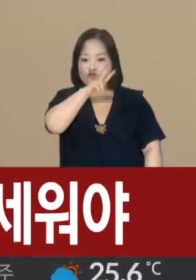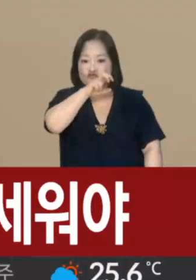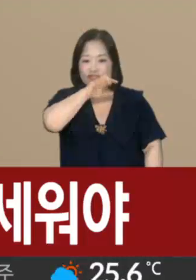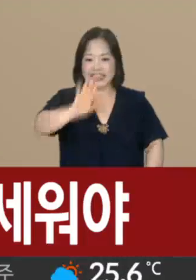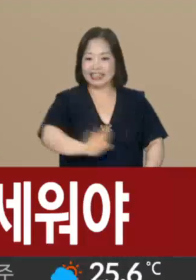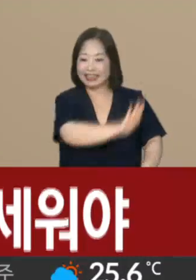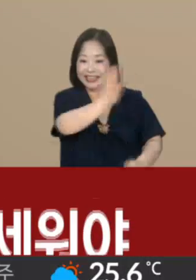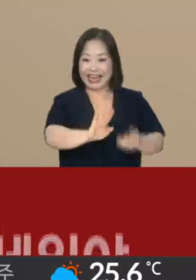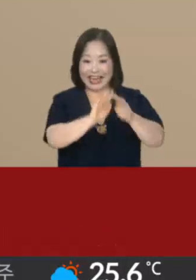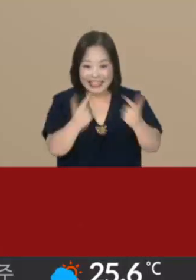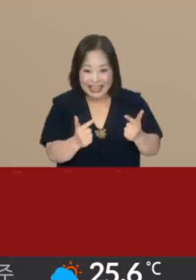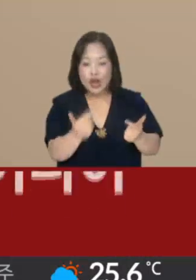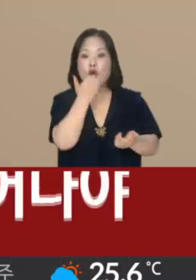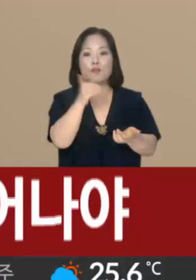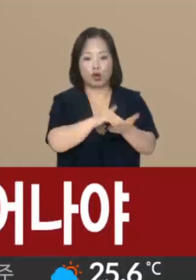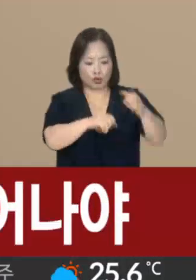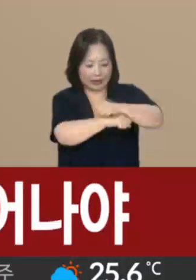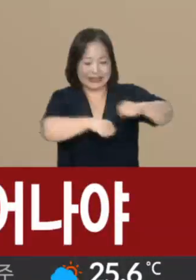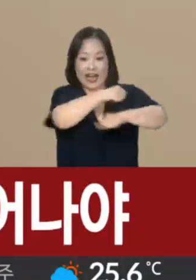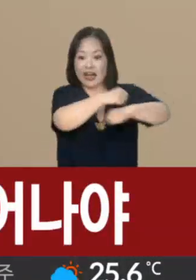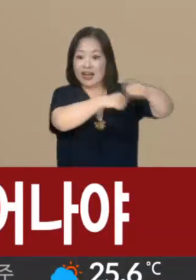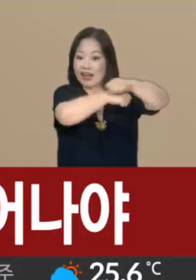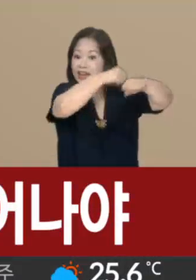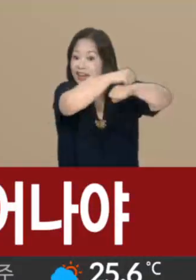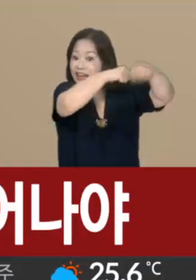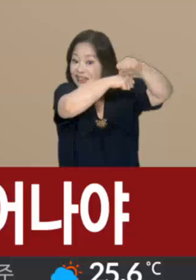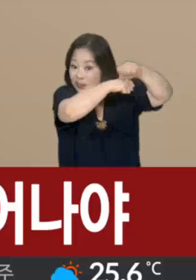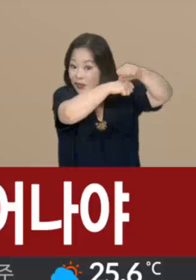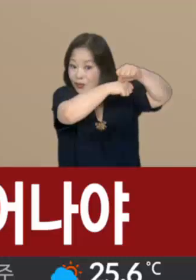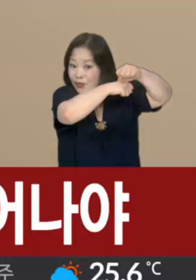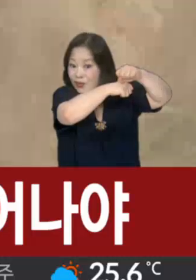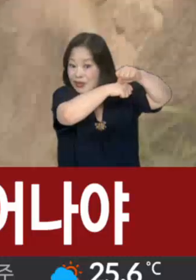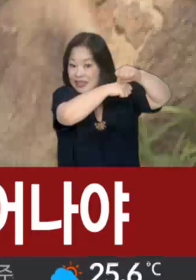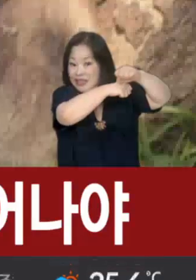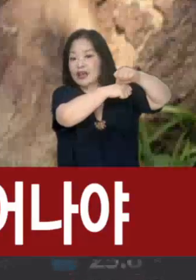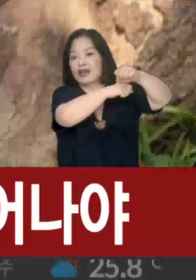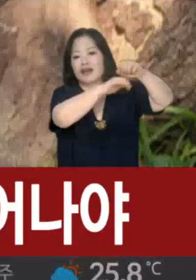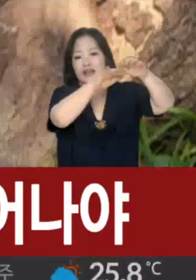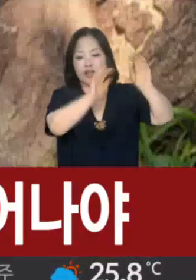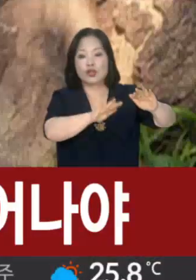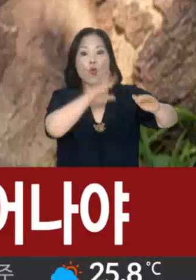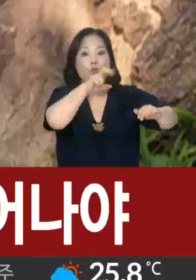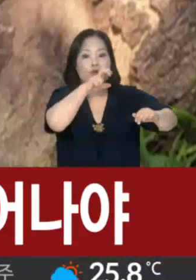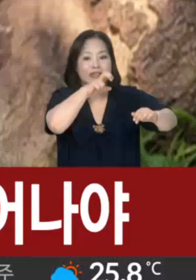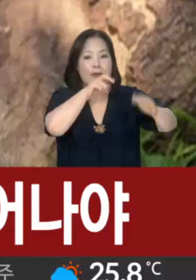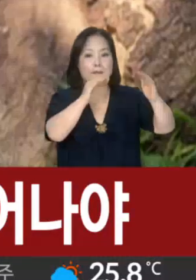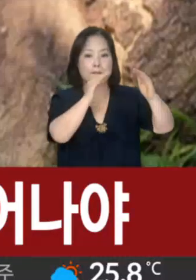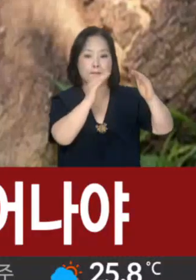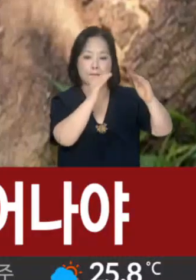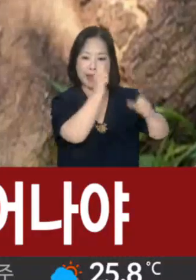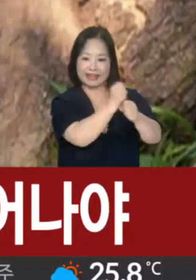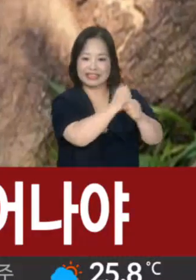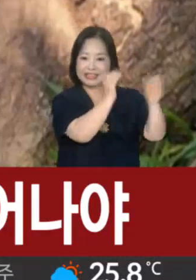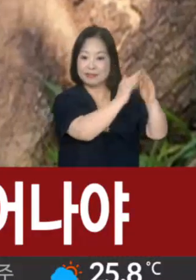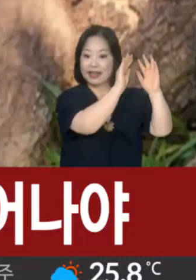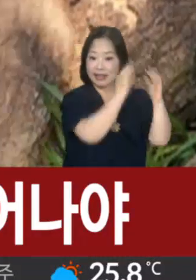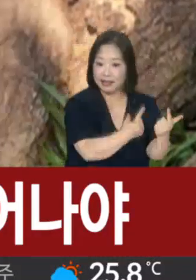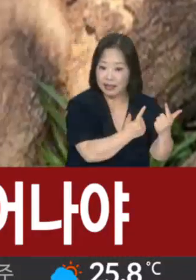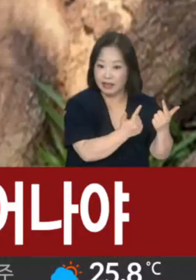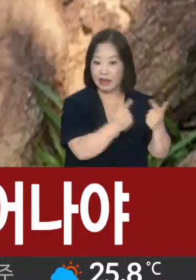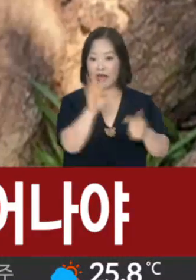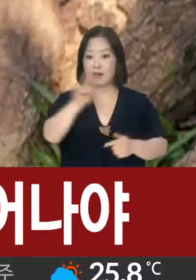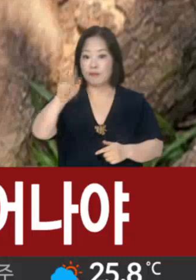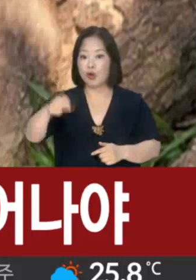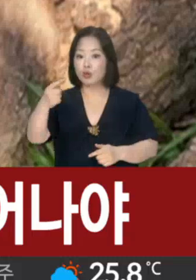하는 게 말고요. 쌓아놓은 거 예, 그런 집 말고요. 진짜 벽돌로 구조를 이루는 예. 이제 뭐 조족식 구조다라고 얘기를 하는데